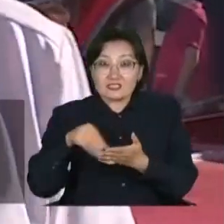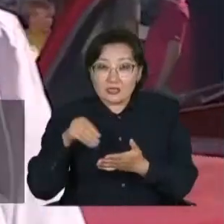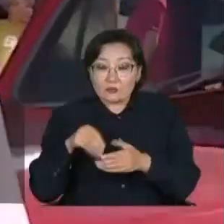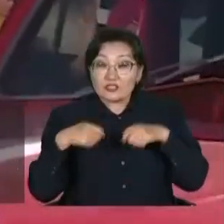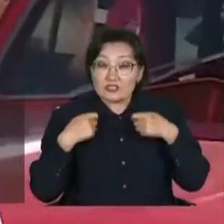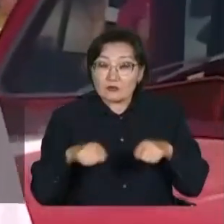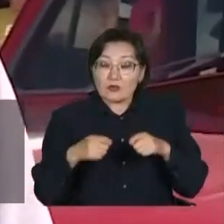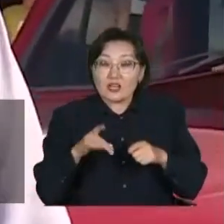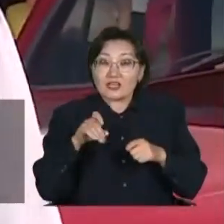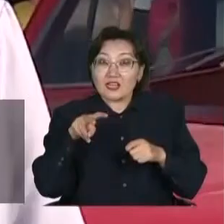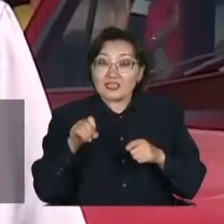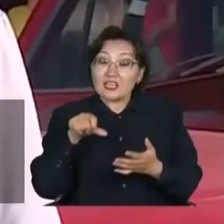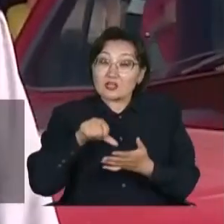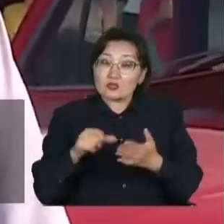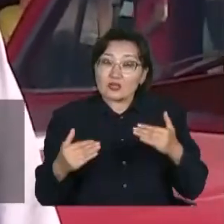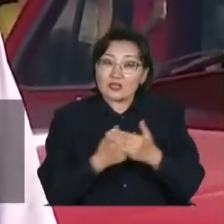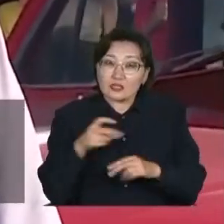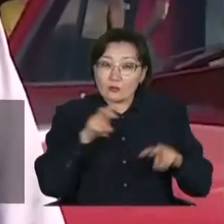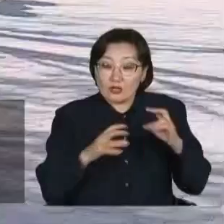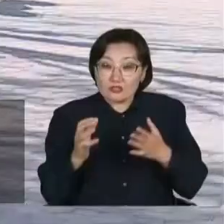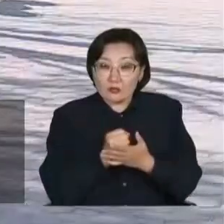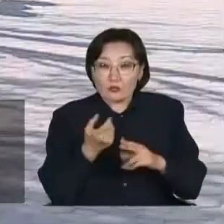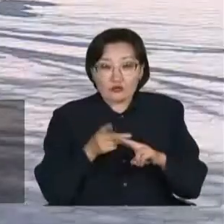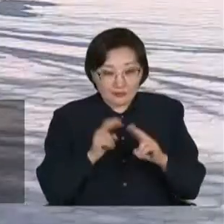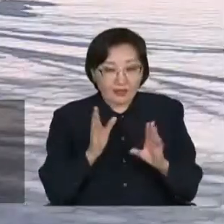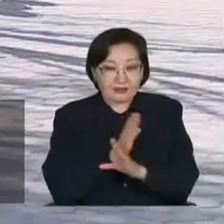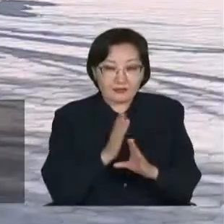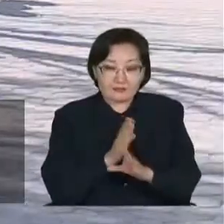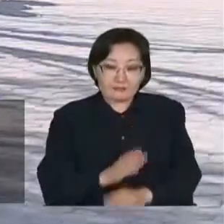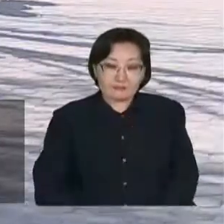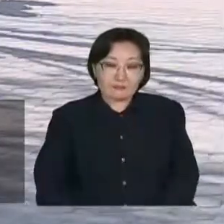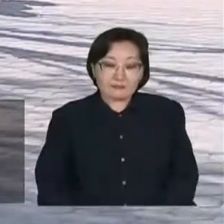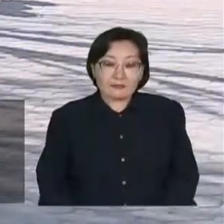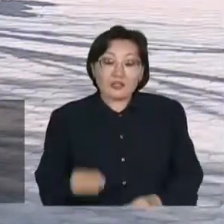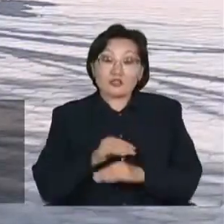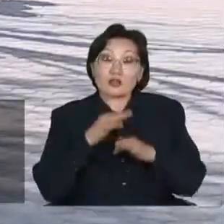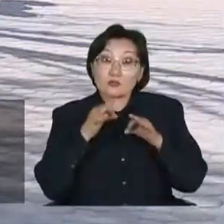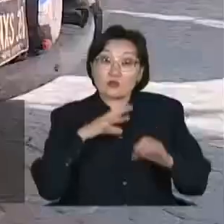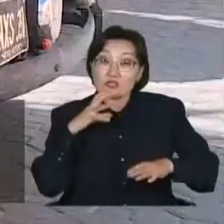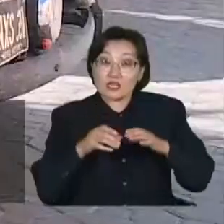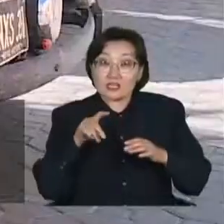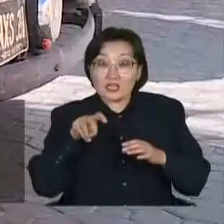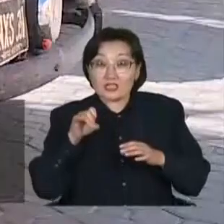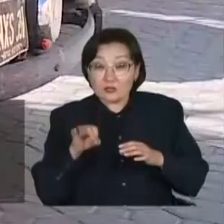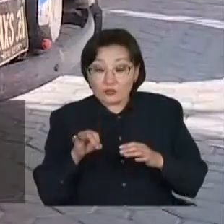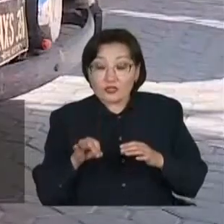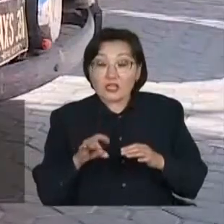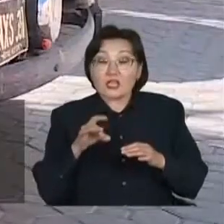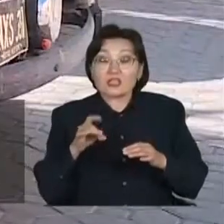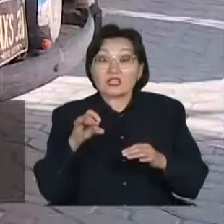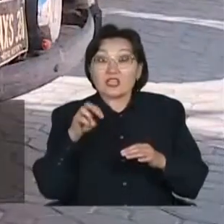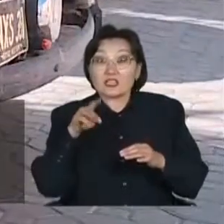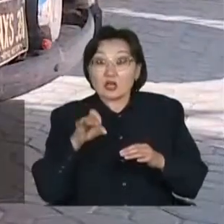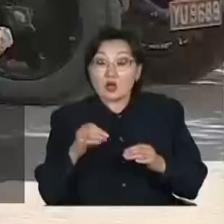қатысу үшін қайта іздеп таптық. Демек, бұл тағдыр. Қоса кетей, халықаралық ралли қатарындағы